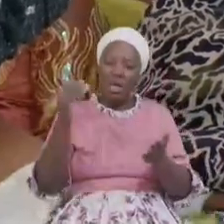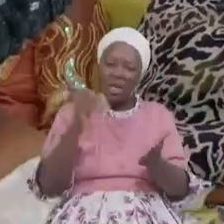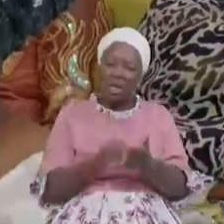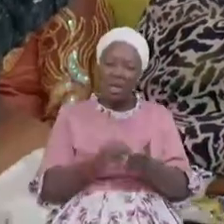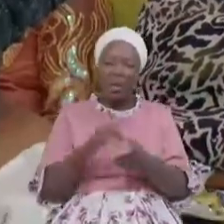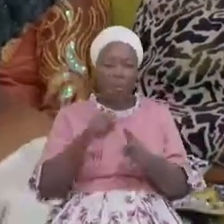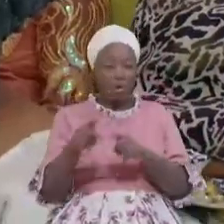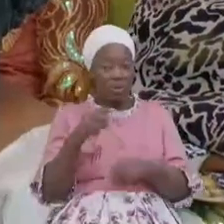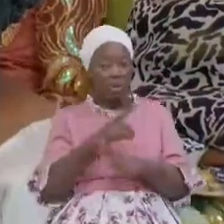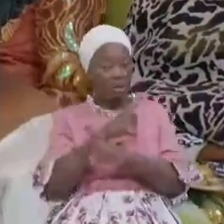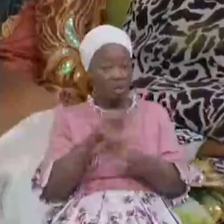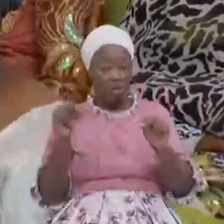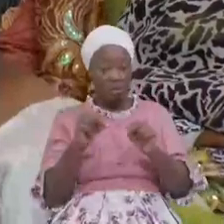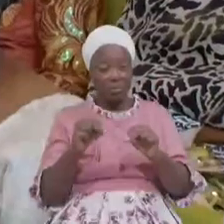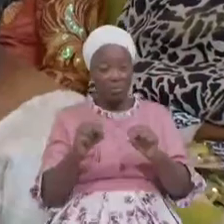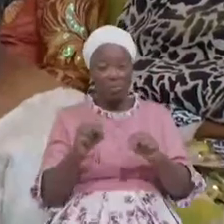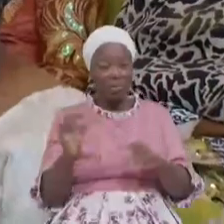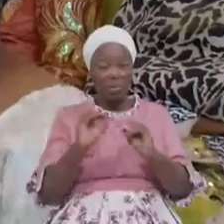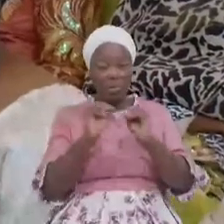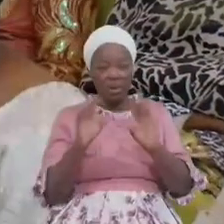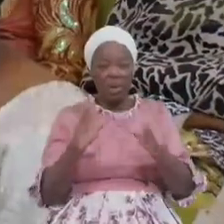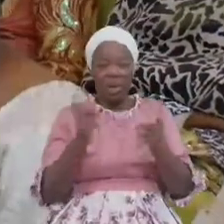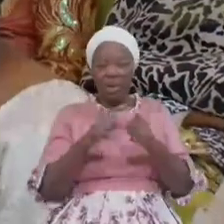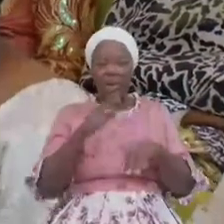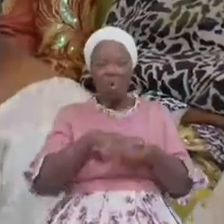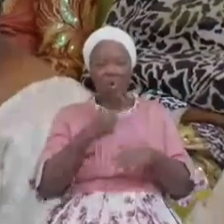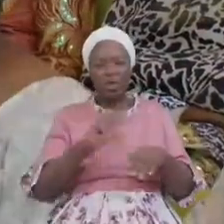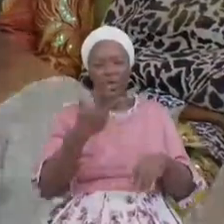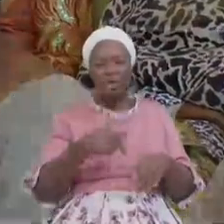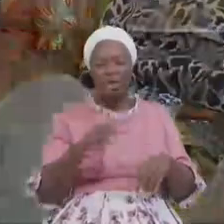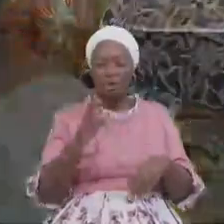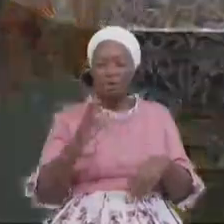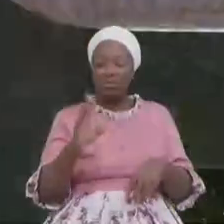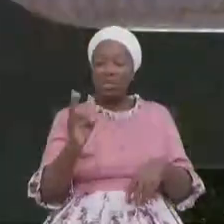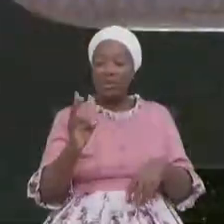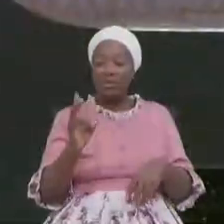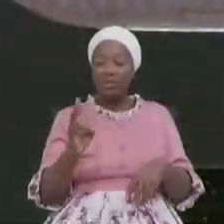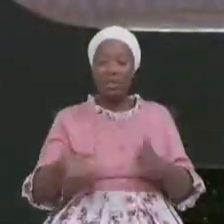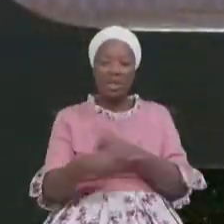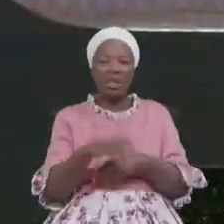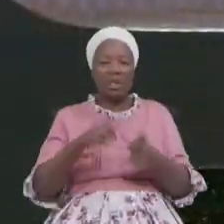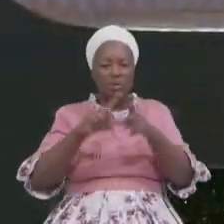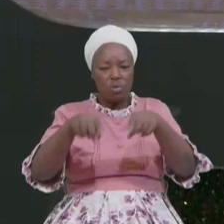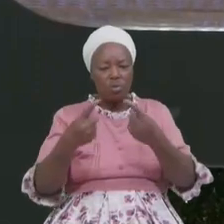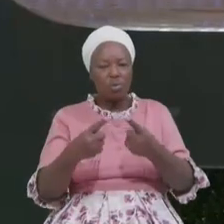rien. Et le 7e jour, vous allez faire le tour 7 fois.